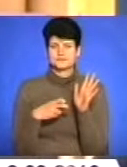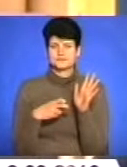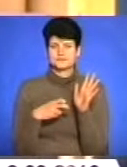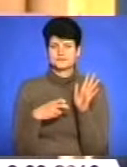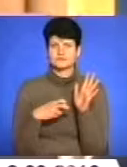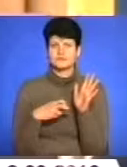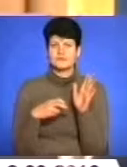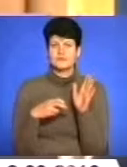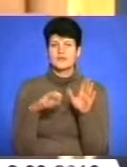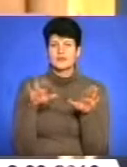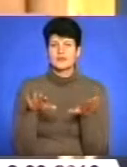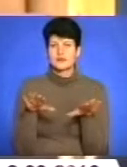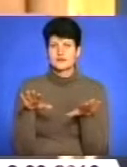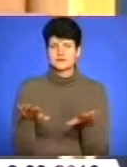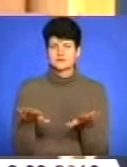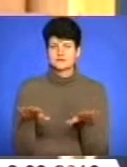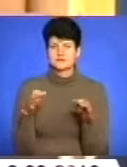вакансій